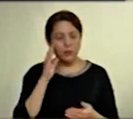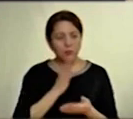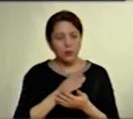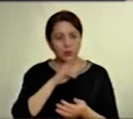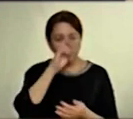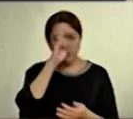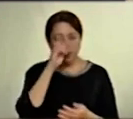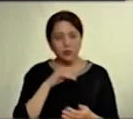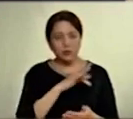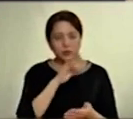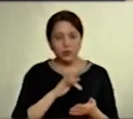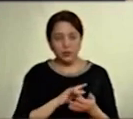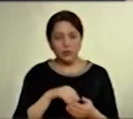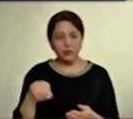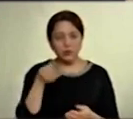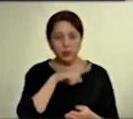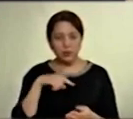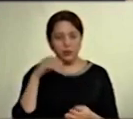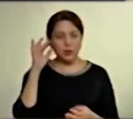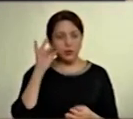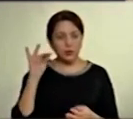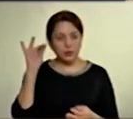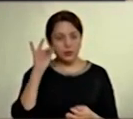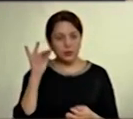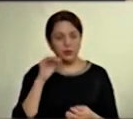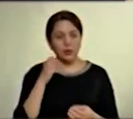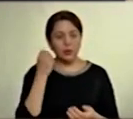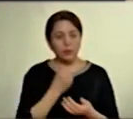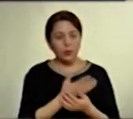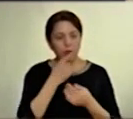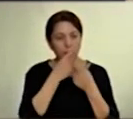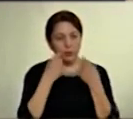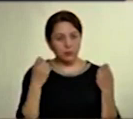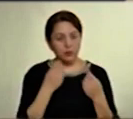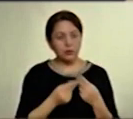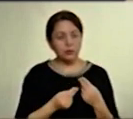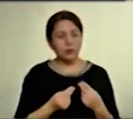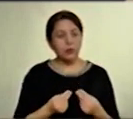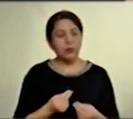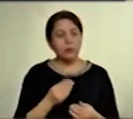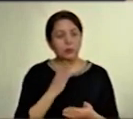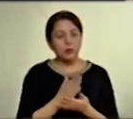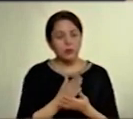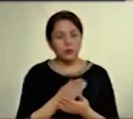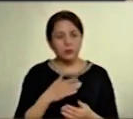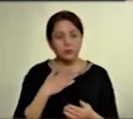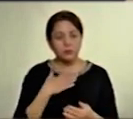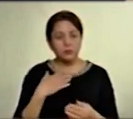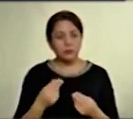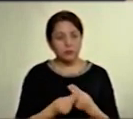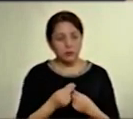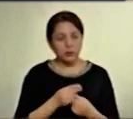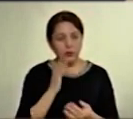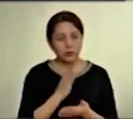mamlakatlar, ularning tarixi juda ham qiziqarli va boy ma'lumotlarga ega ekanligini biz tobora bilib